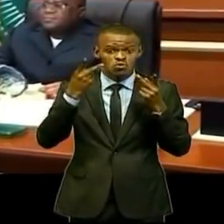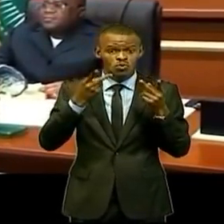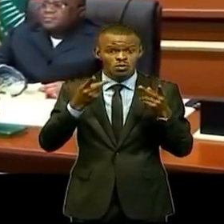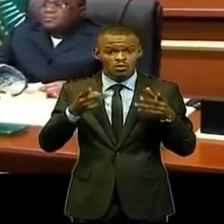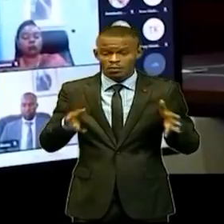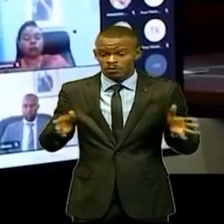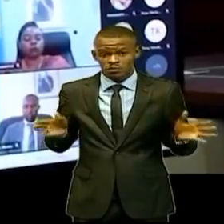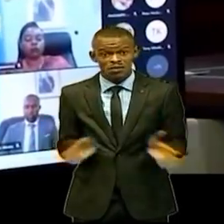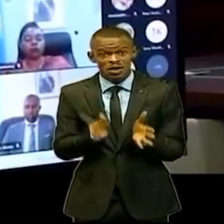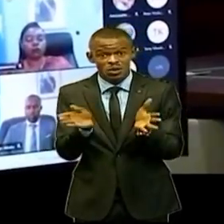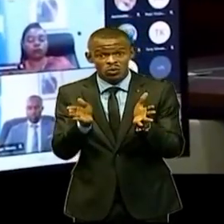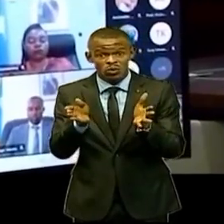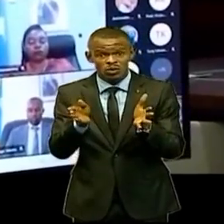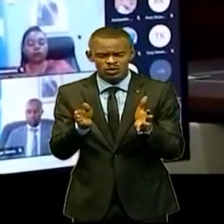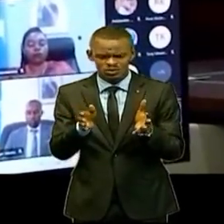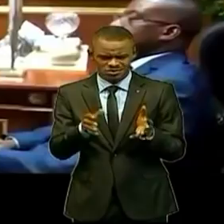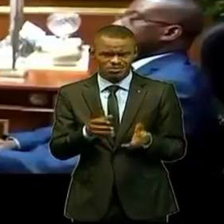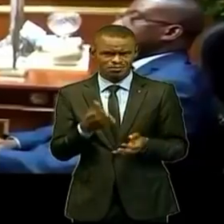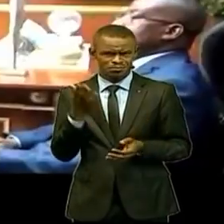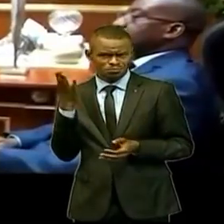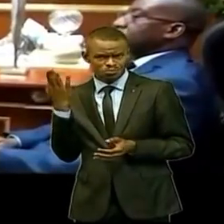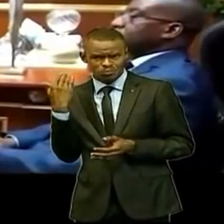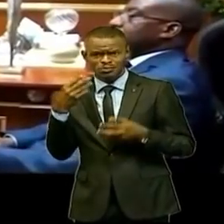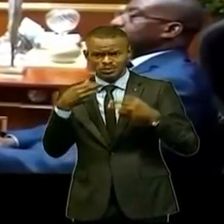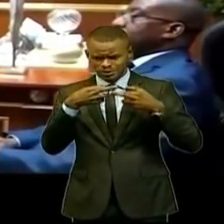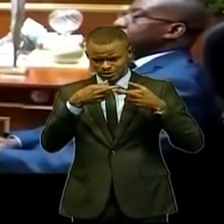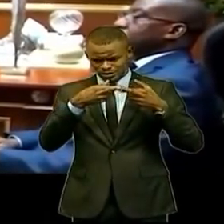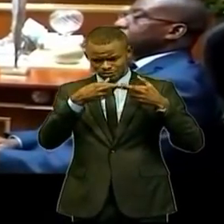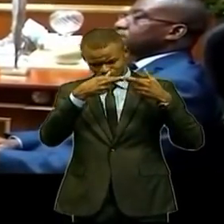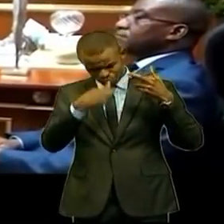tel événement pourtant évitable.